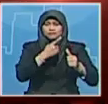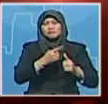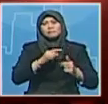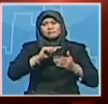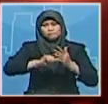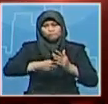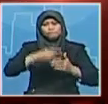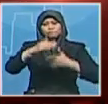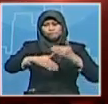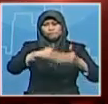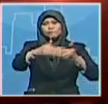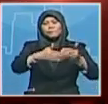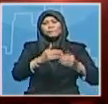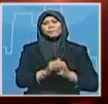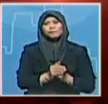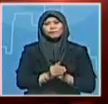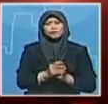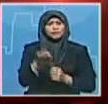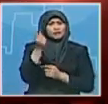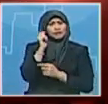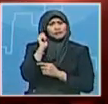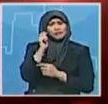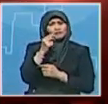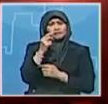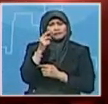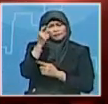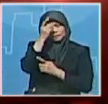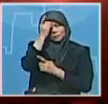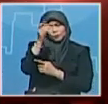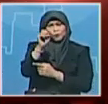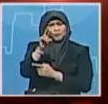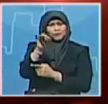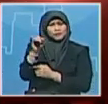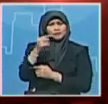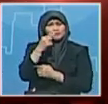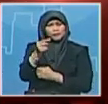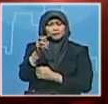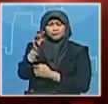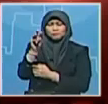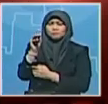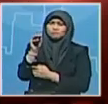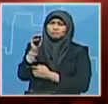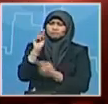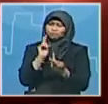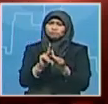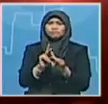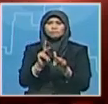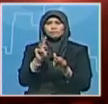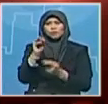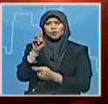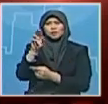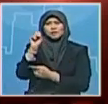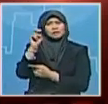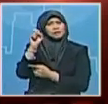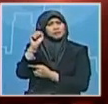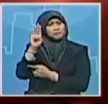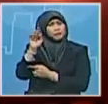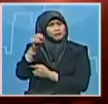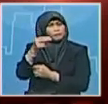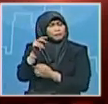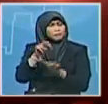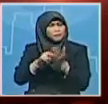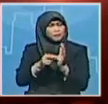saya menangkap isyarat apabila Datuk Seri menyebut soal munasabah tadi. Berarti jangkaannya pada asalnya saya tahu kementerian punya